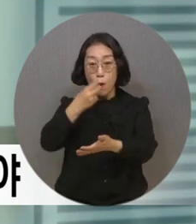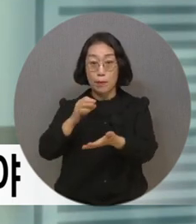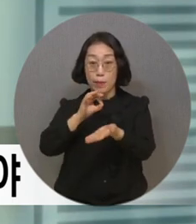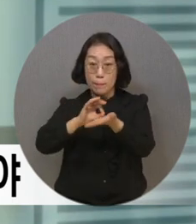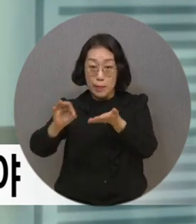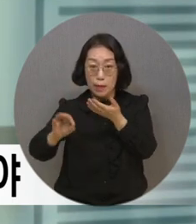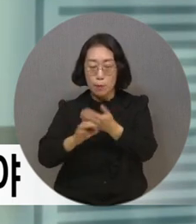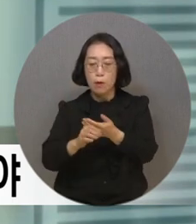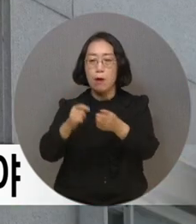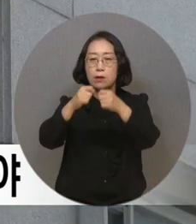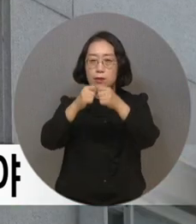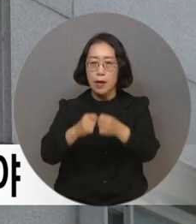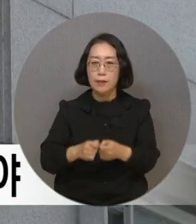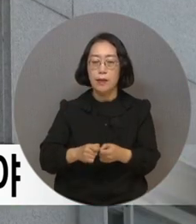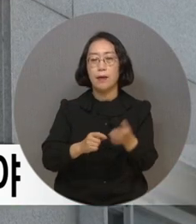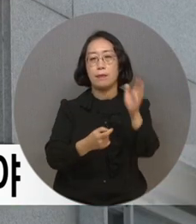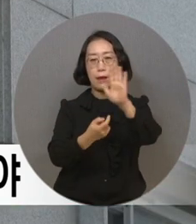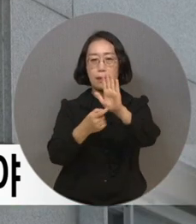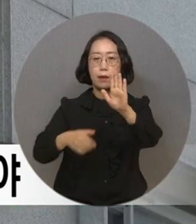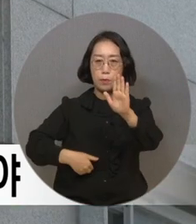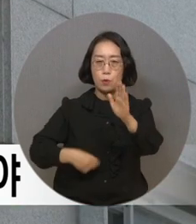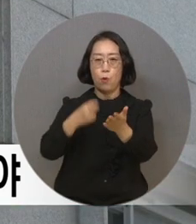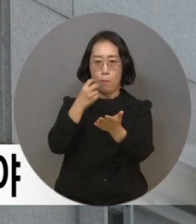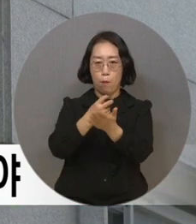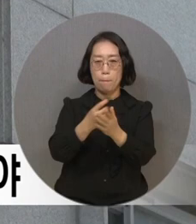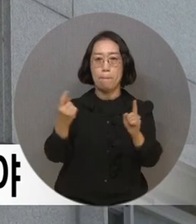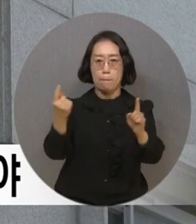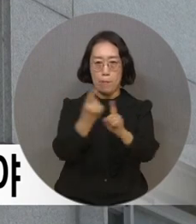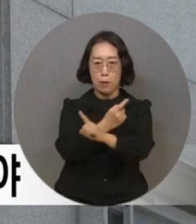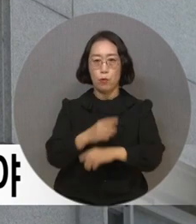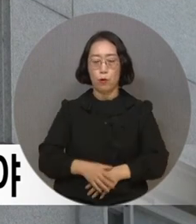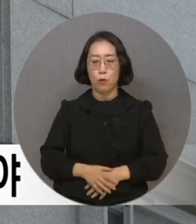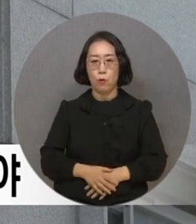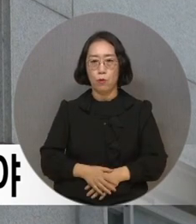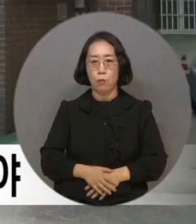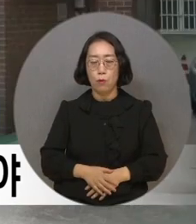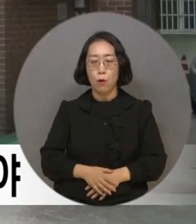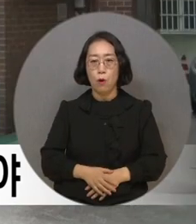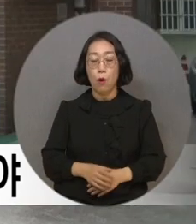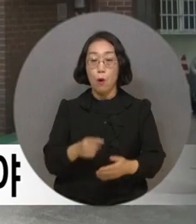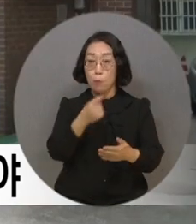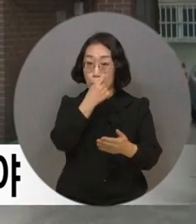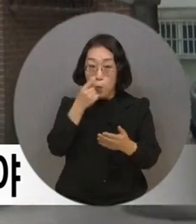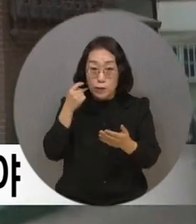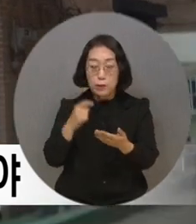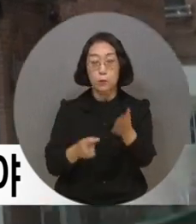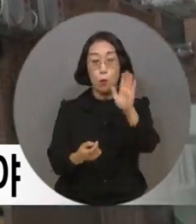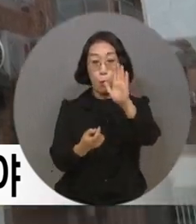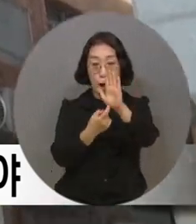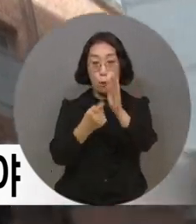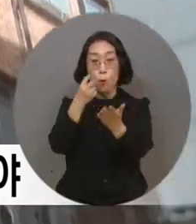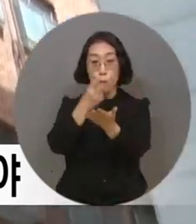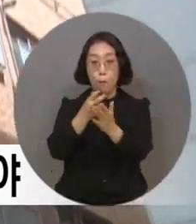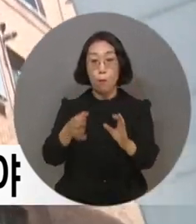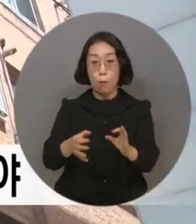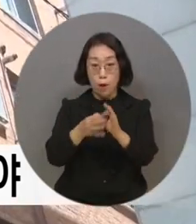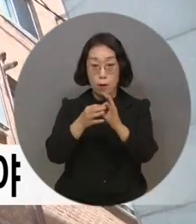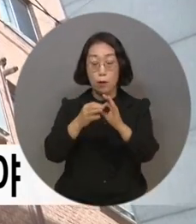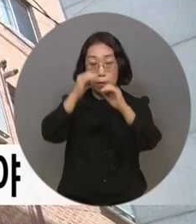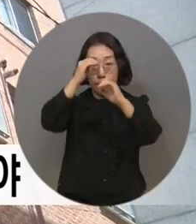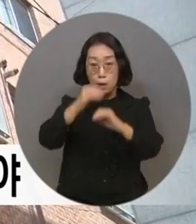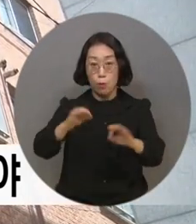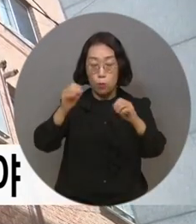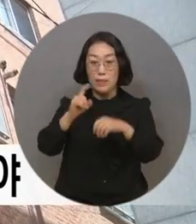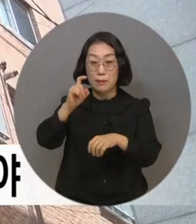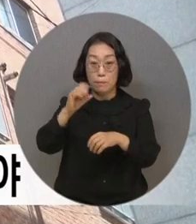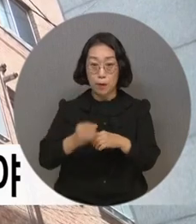개정안이 시행됐습니다. 국토교통부의 중개 대상물의 표시, 광고 명시사항 세부 기준고시 개정안에 따르면 10만